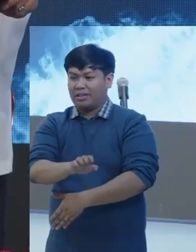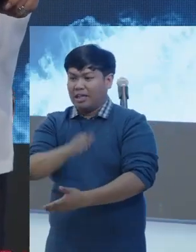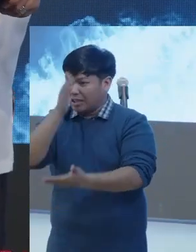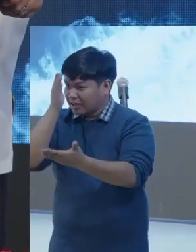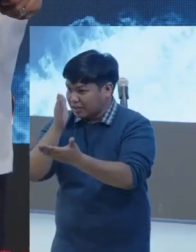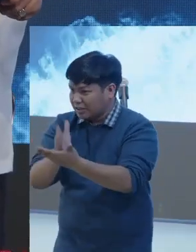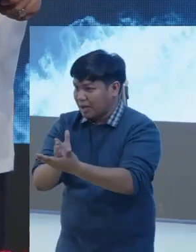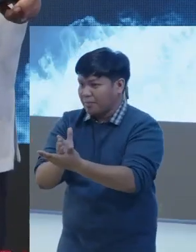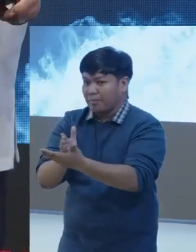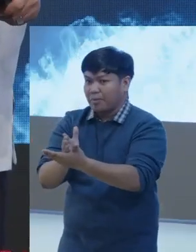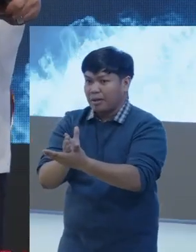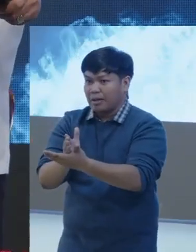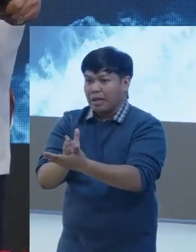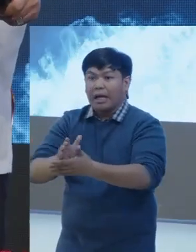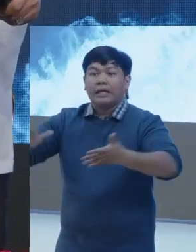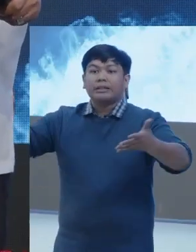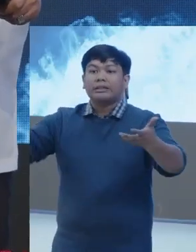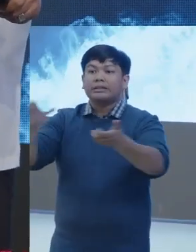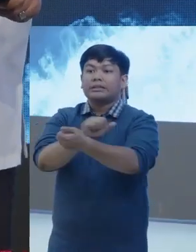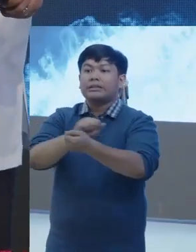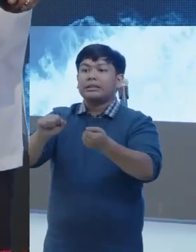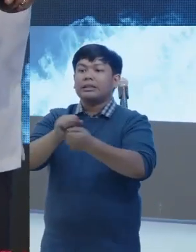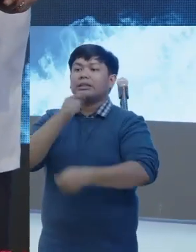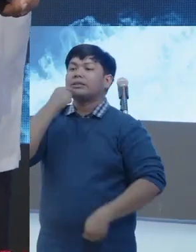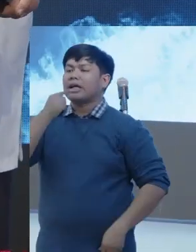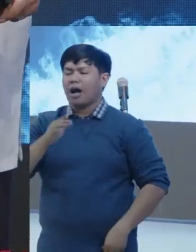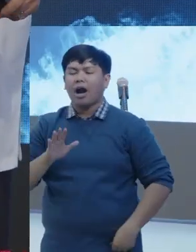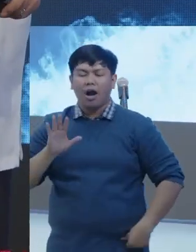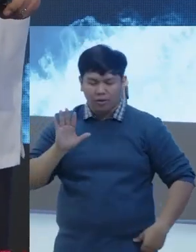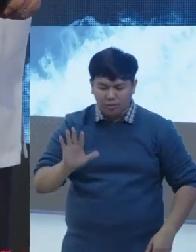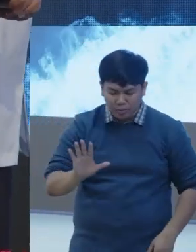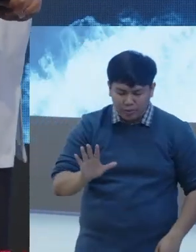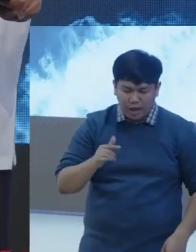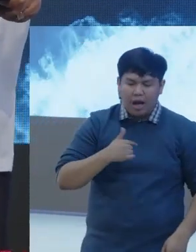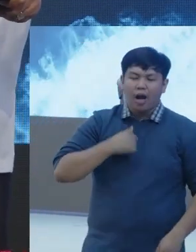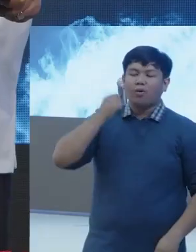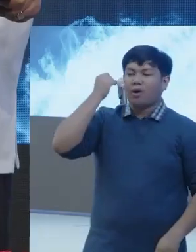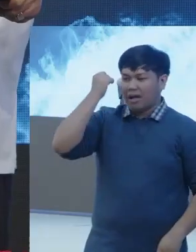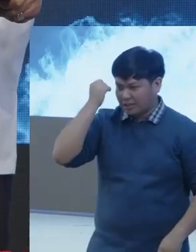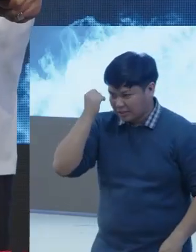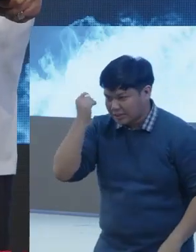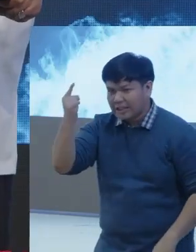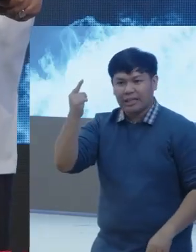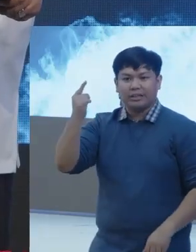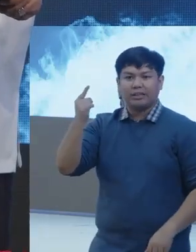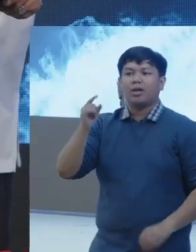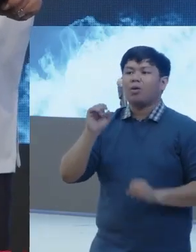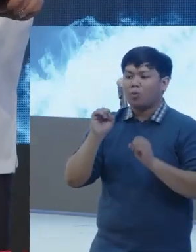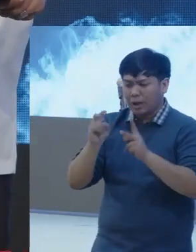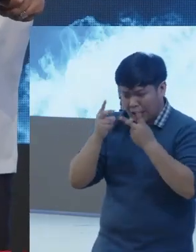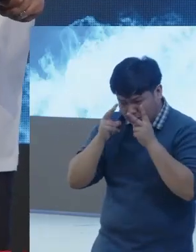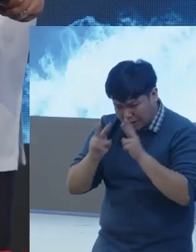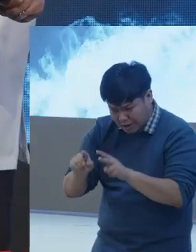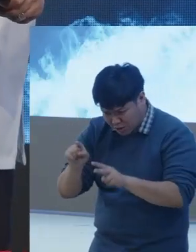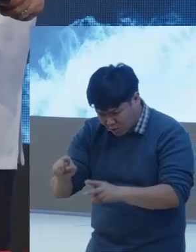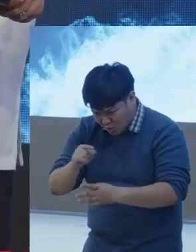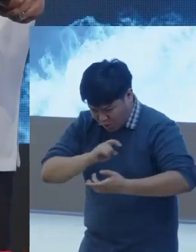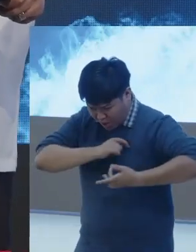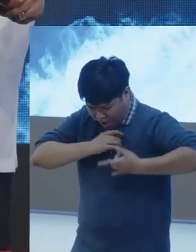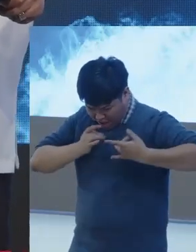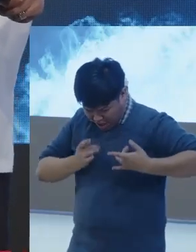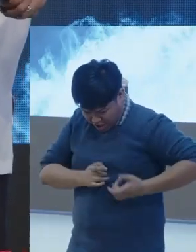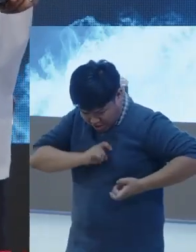God relented of the disaster that He had said He would do to them. And He did not do